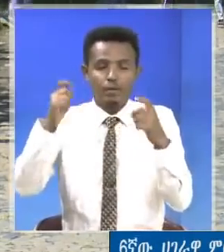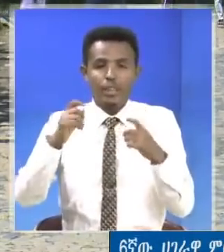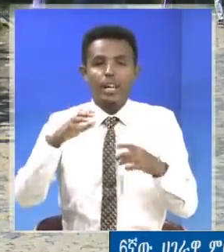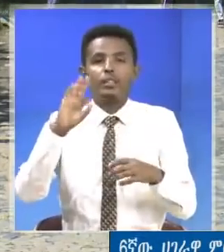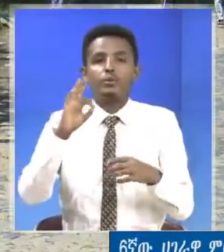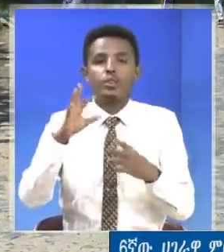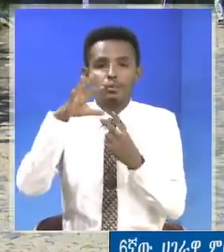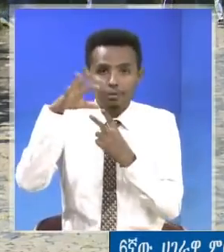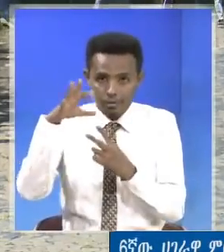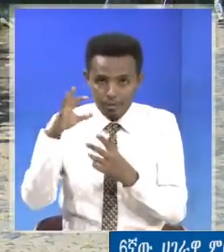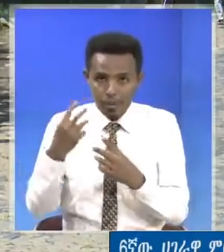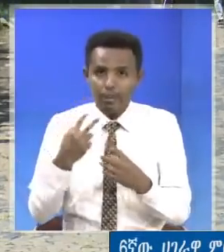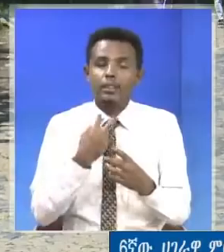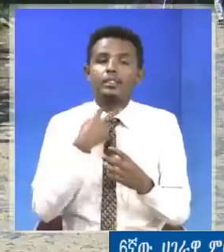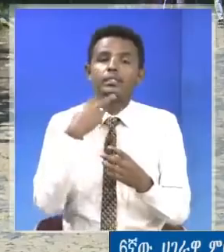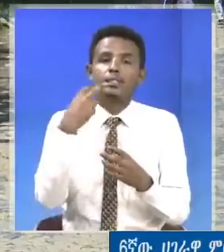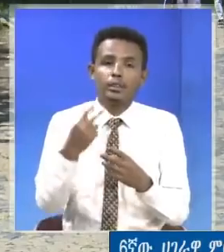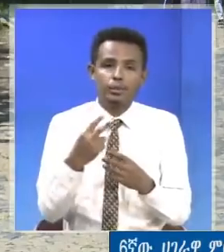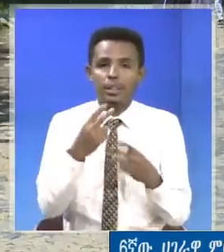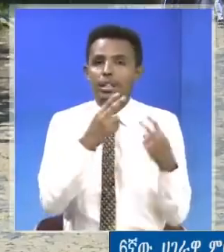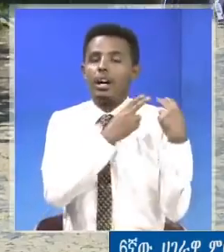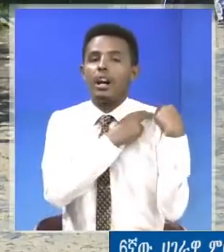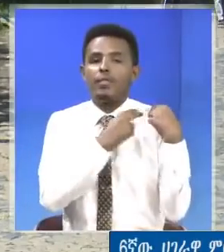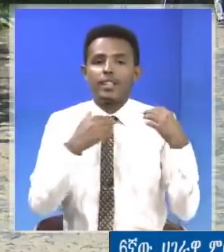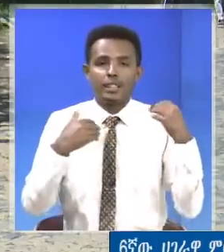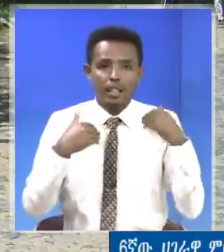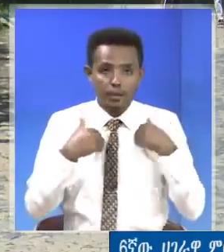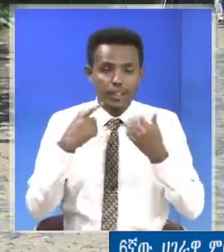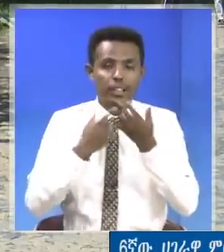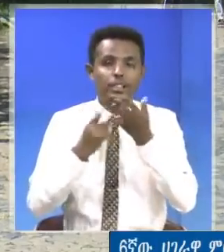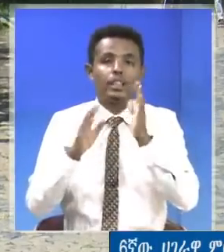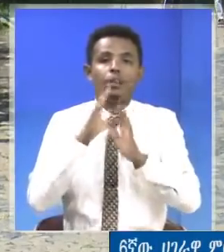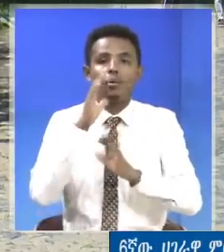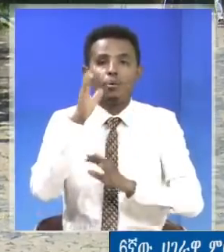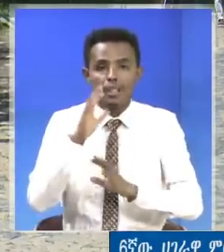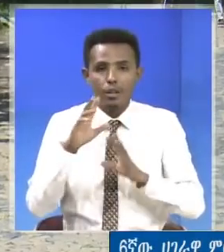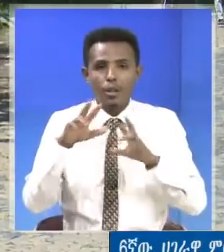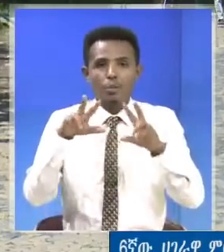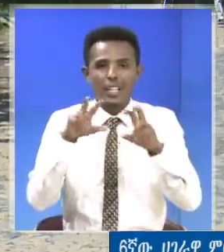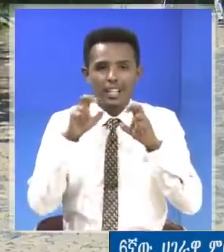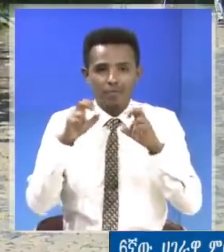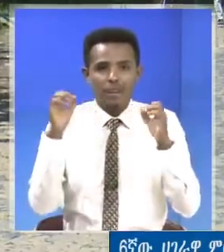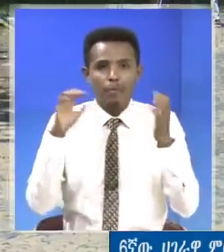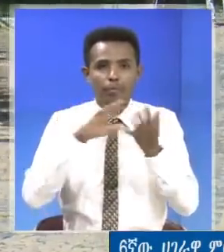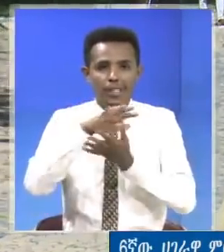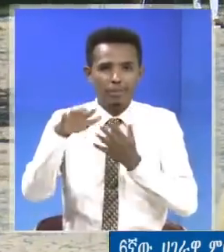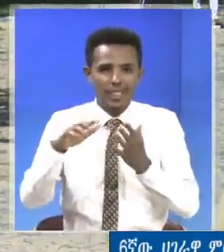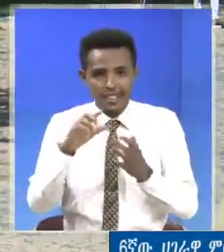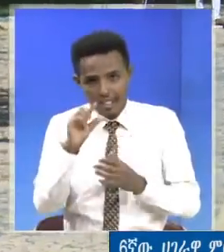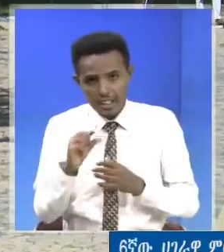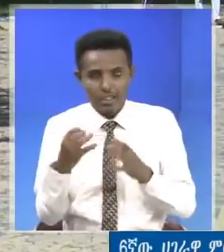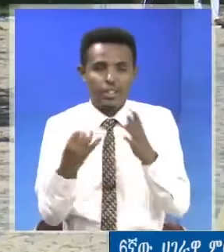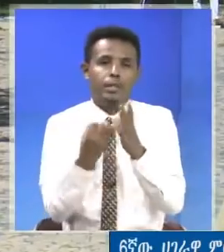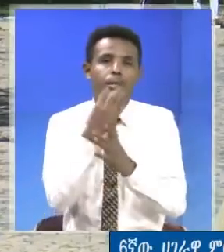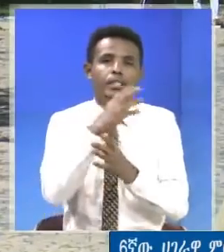መቀበል ኃላፊነት አለባቸው ምክንያቱም እንደዛ ካልሆነ ወደ ከፋ ብጥብጥ አሁንም ናያትን ትንሽም